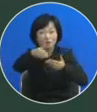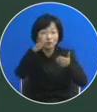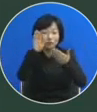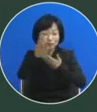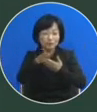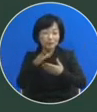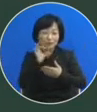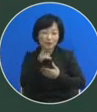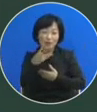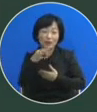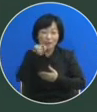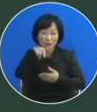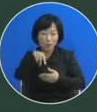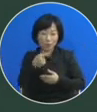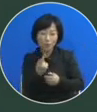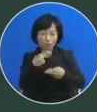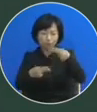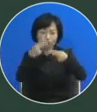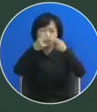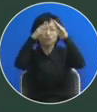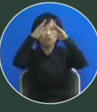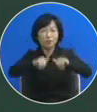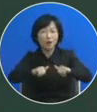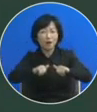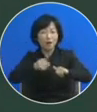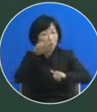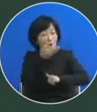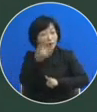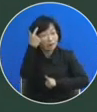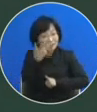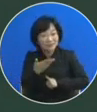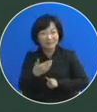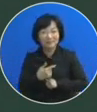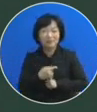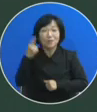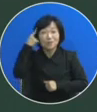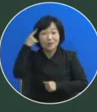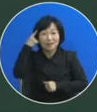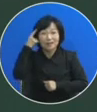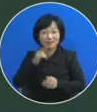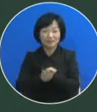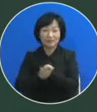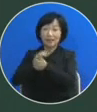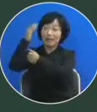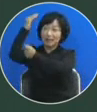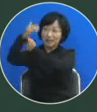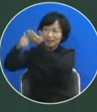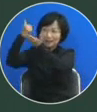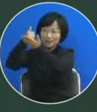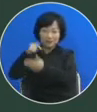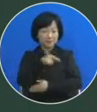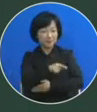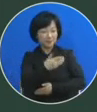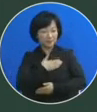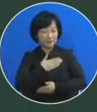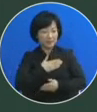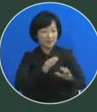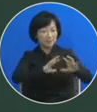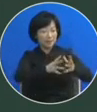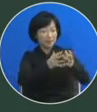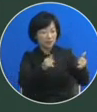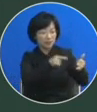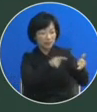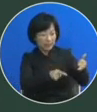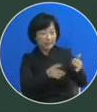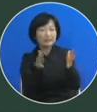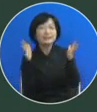Jordan. 뭘 설명하는 것입니까? What did He want to explain? 하나님께서 하나님 백성을 향한 일을 직접 하신다는